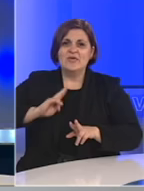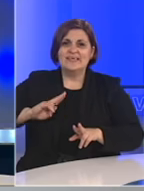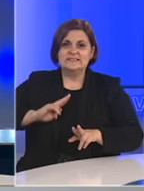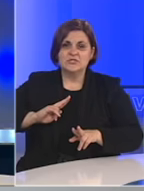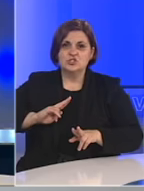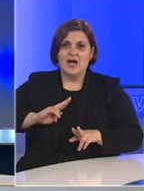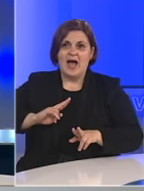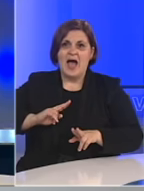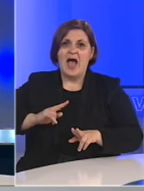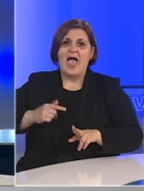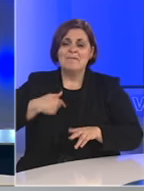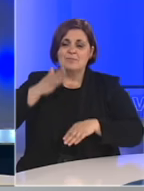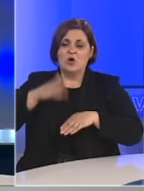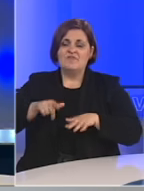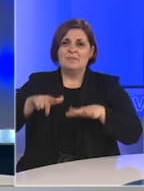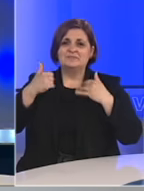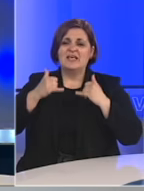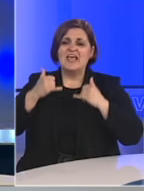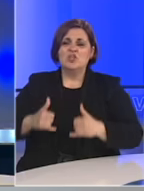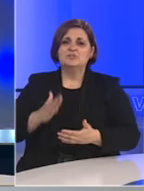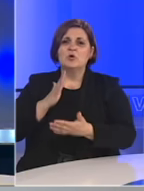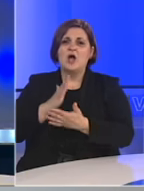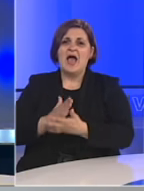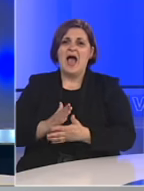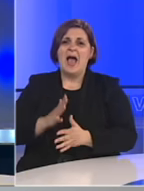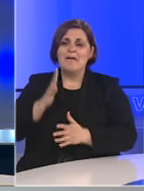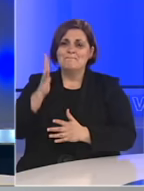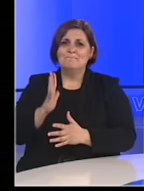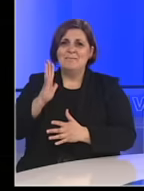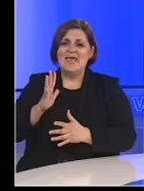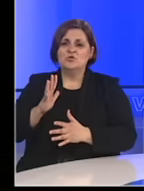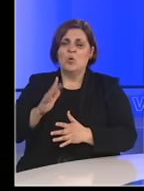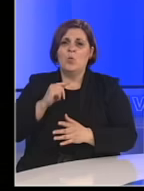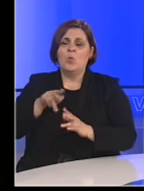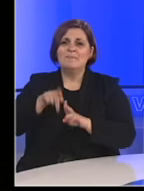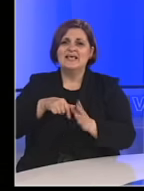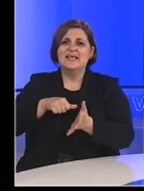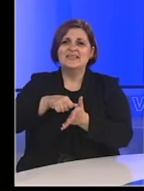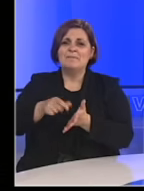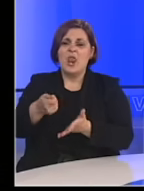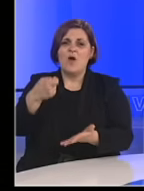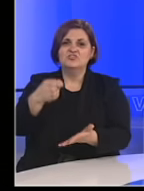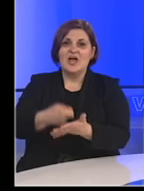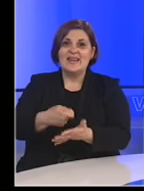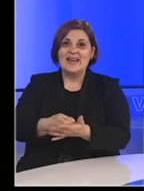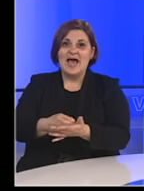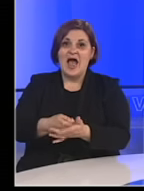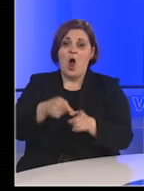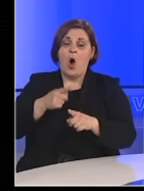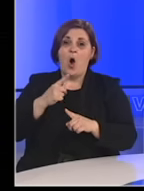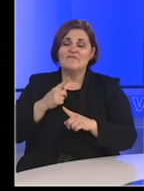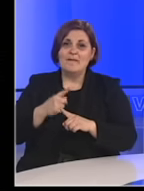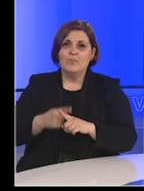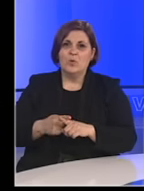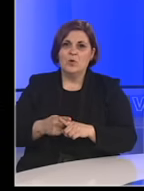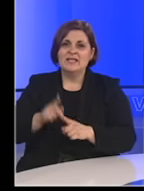ćemo krajem ove sedmice, mi smo do sad uvijek u stvari petoga u mjesecu plaćali novčane naknade. Ovaj put smo se